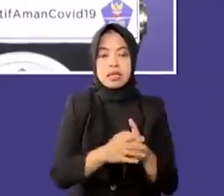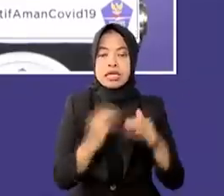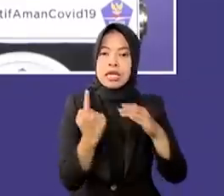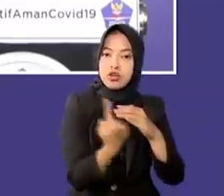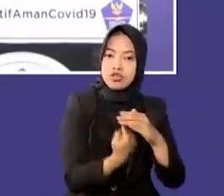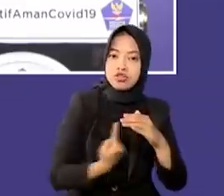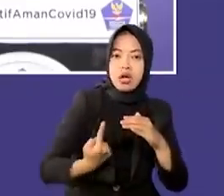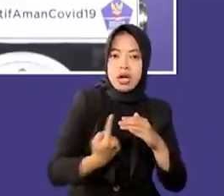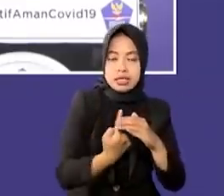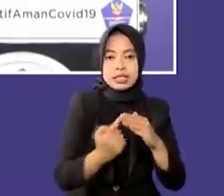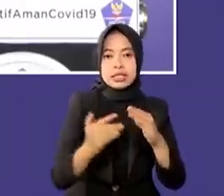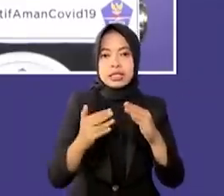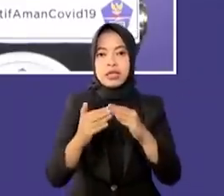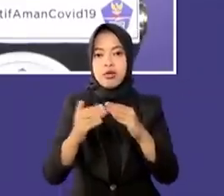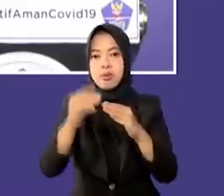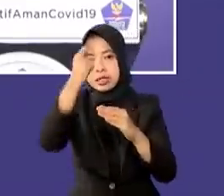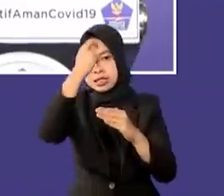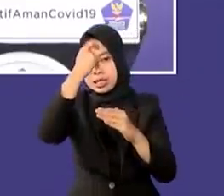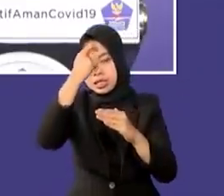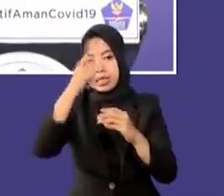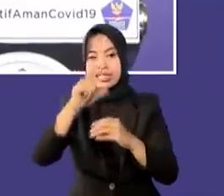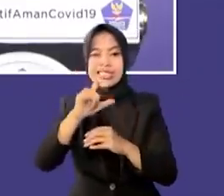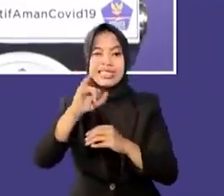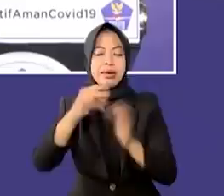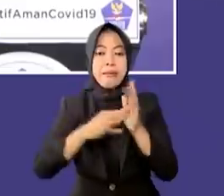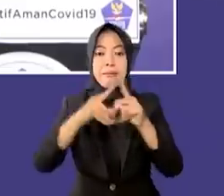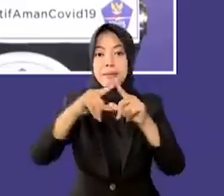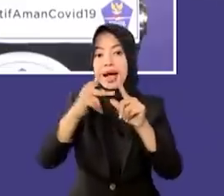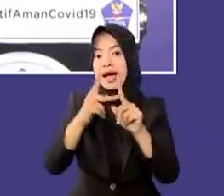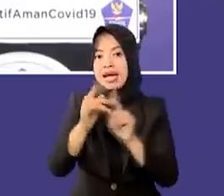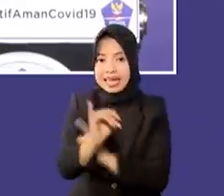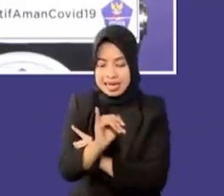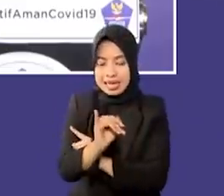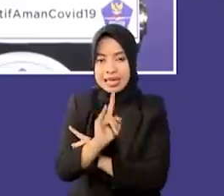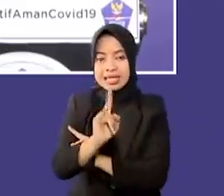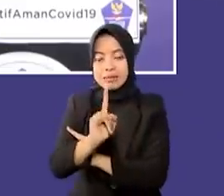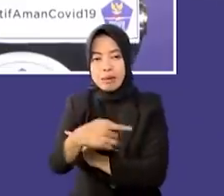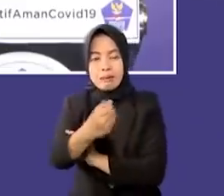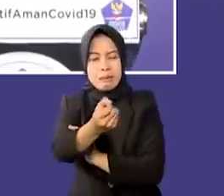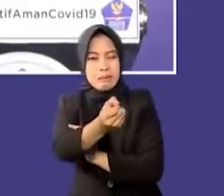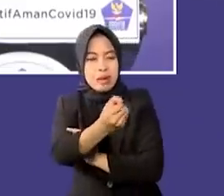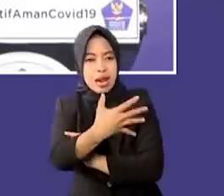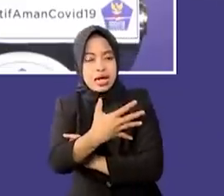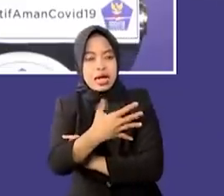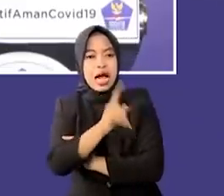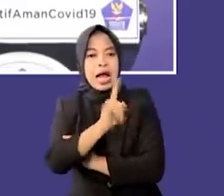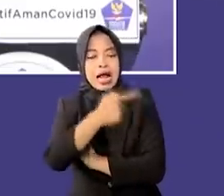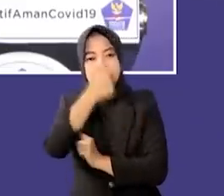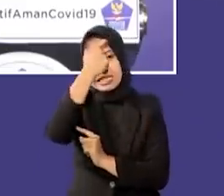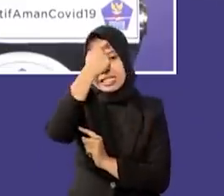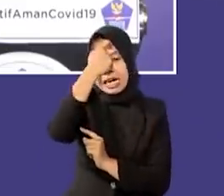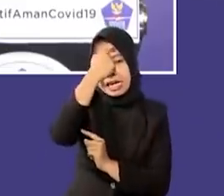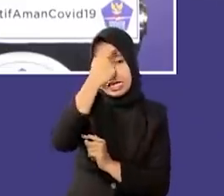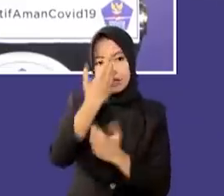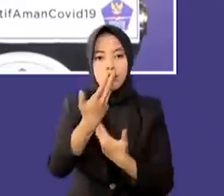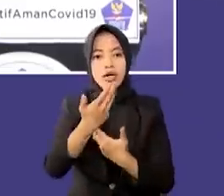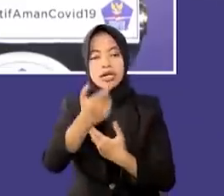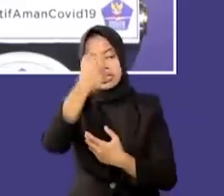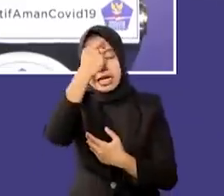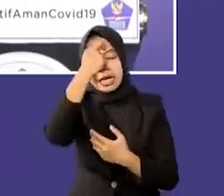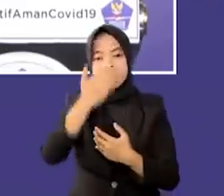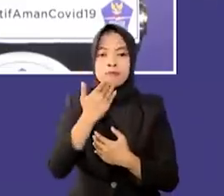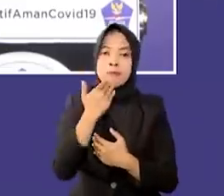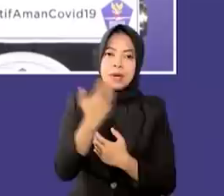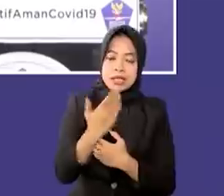isolasi di Rumah Sakit Dustira Cimahi karena ada keluhan meskipun dalam derajat keluhan